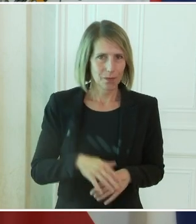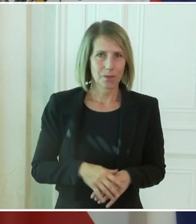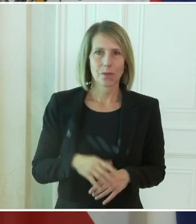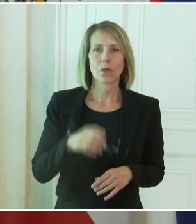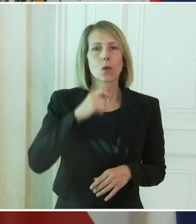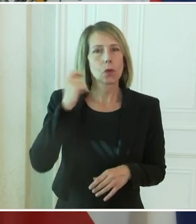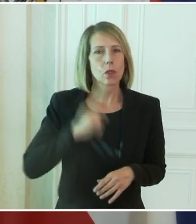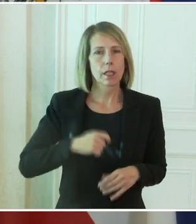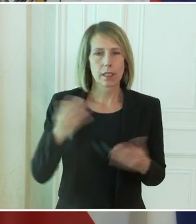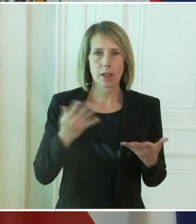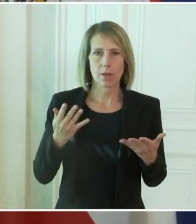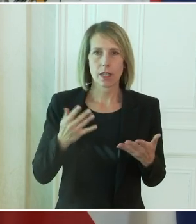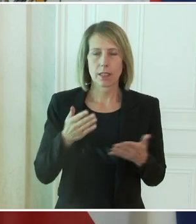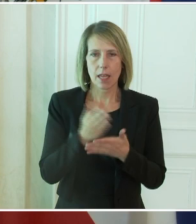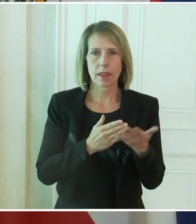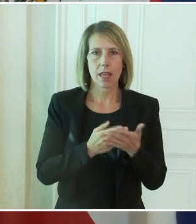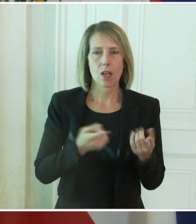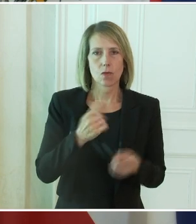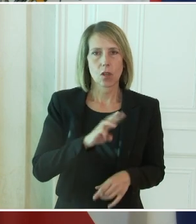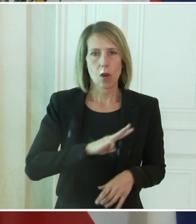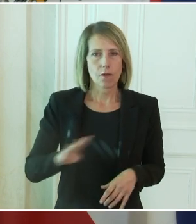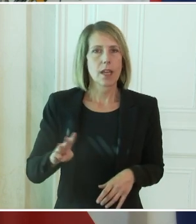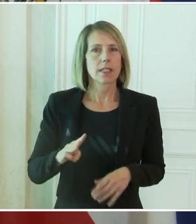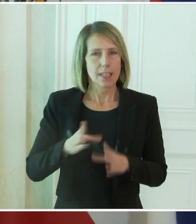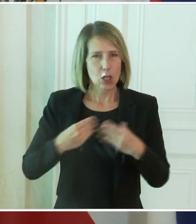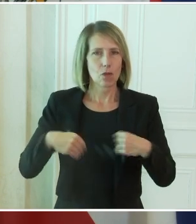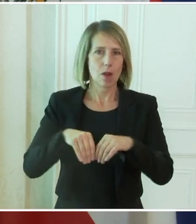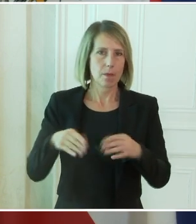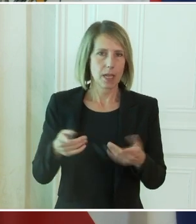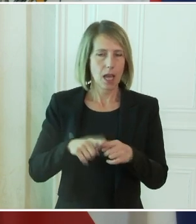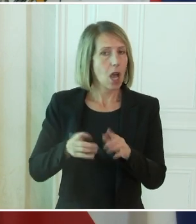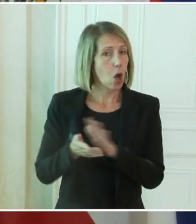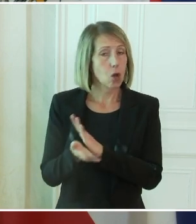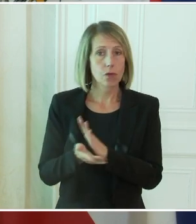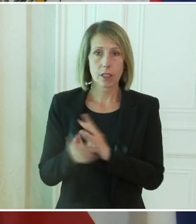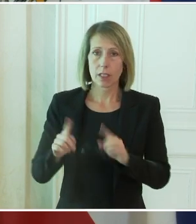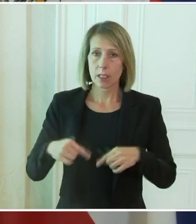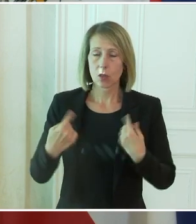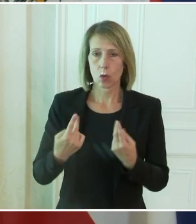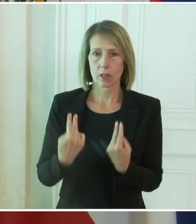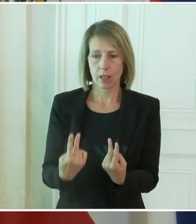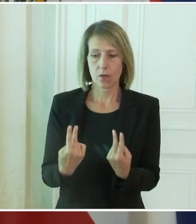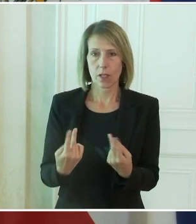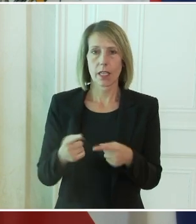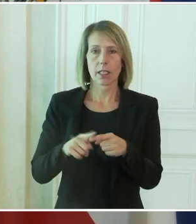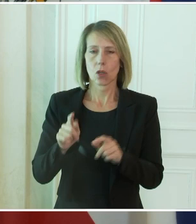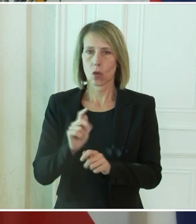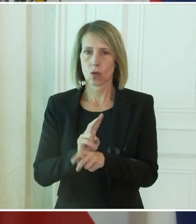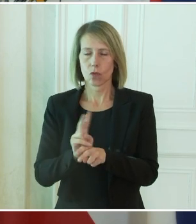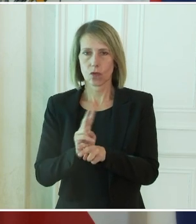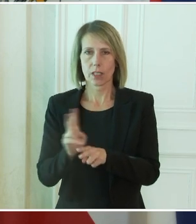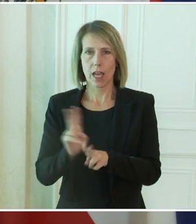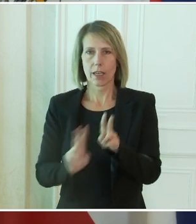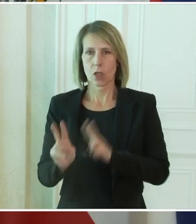ist Teil der westlichen Familie. Die Ukraine vertritt westliche Werte und die Ukraine kämpft derzeit auch um die Verteidigung